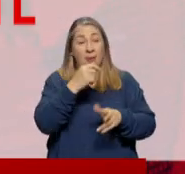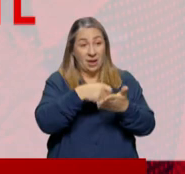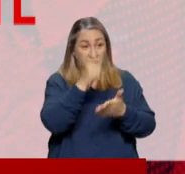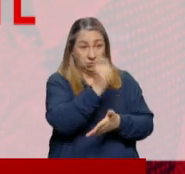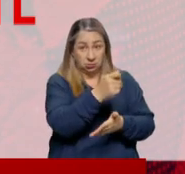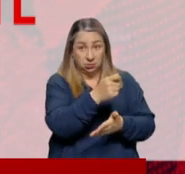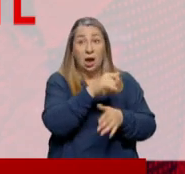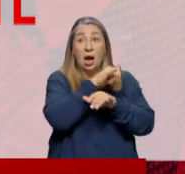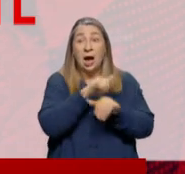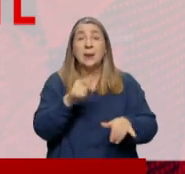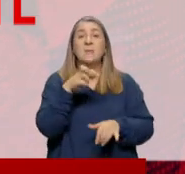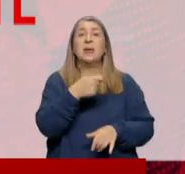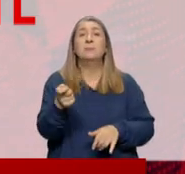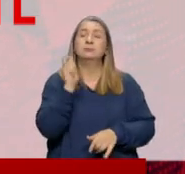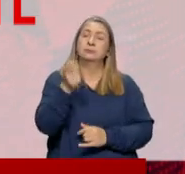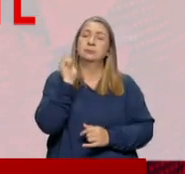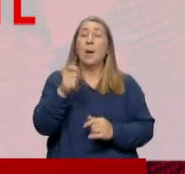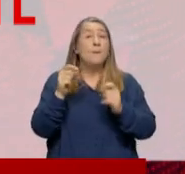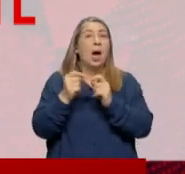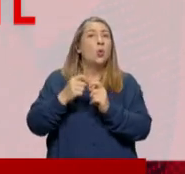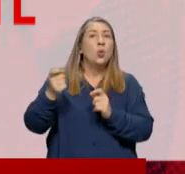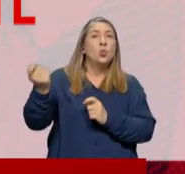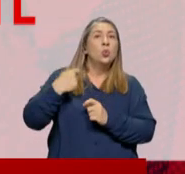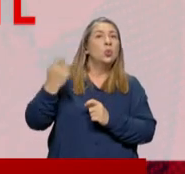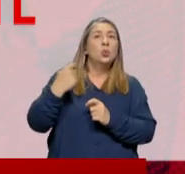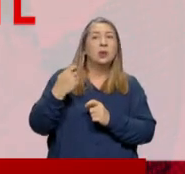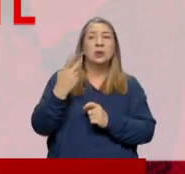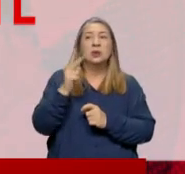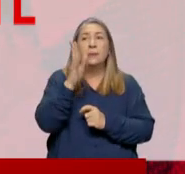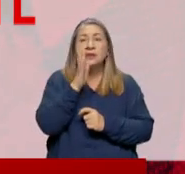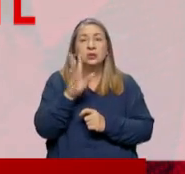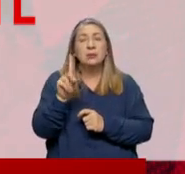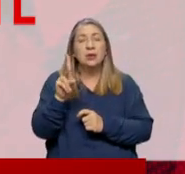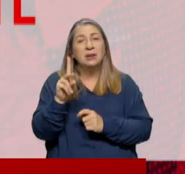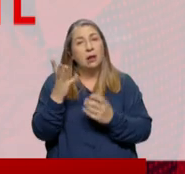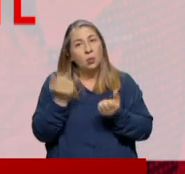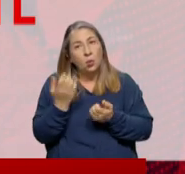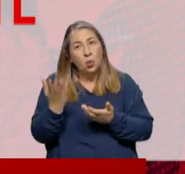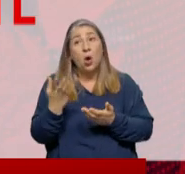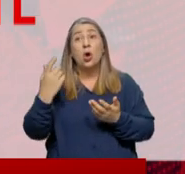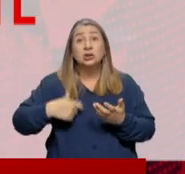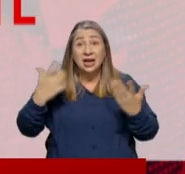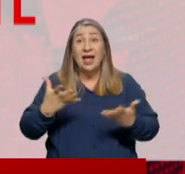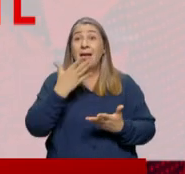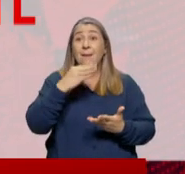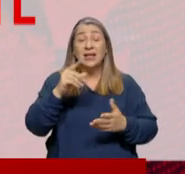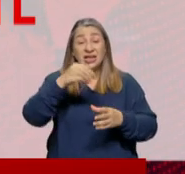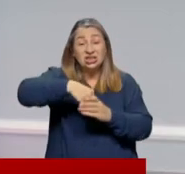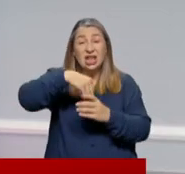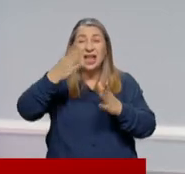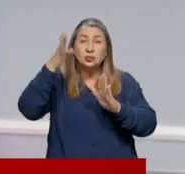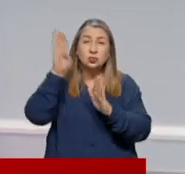bağlanıyorsa aynı primlerle Bağkur'dan emekli olan kişi 2520 liradır özellikle e bu